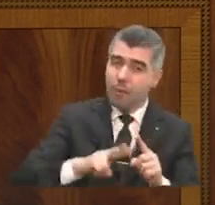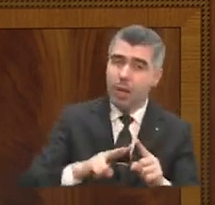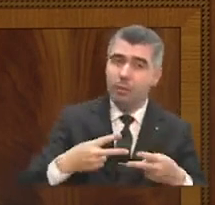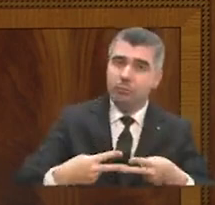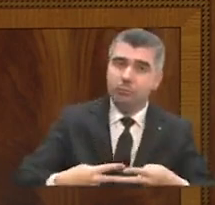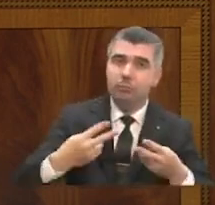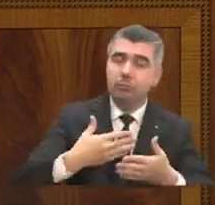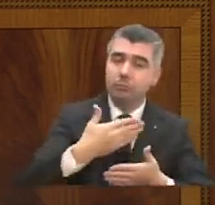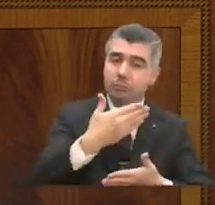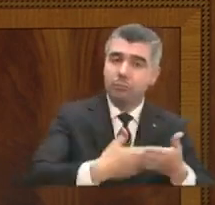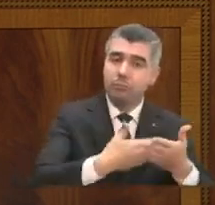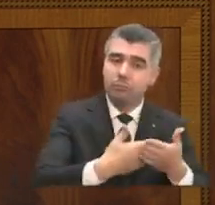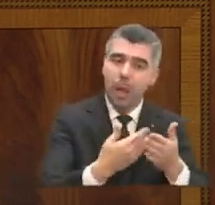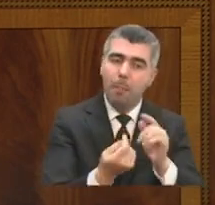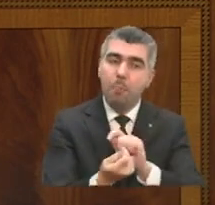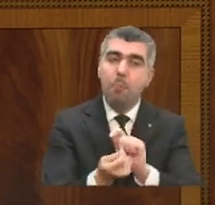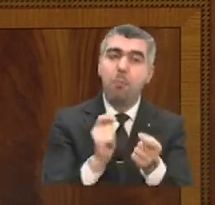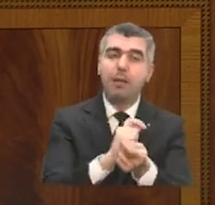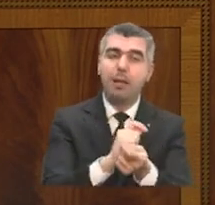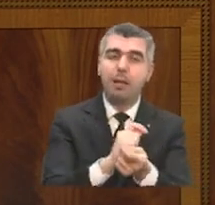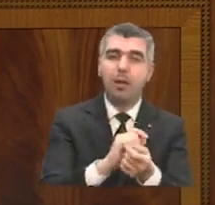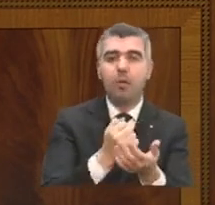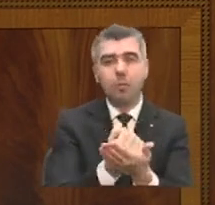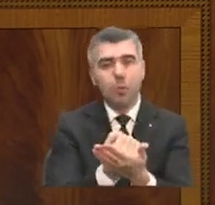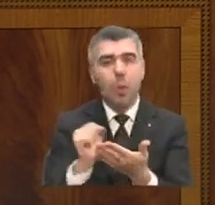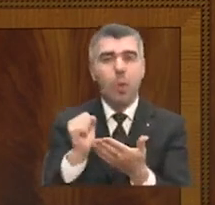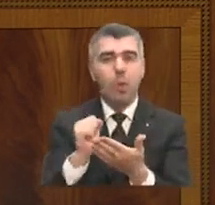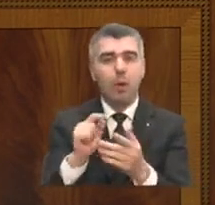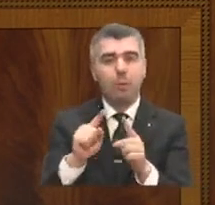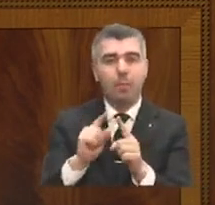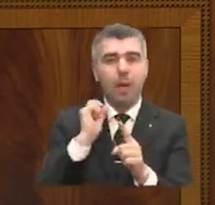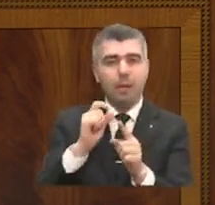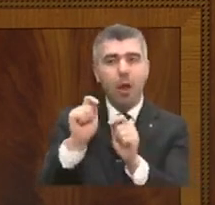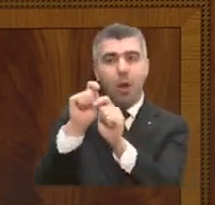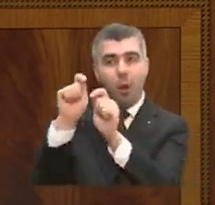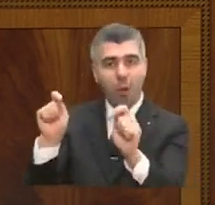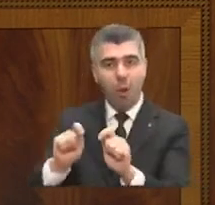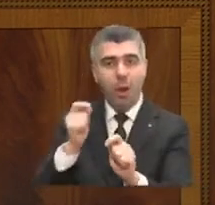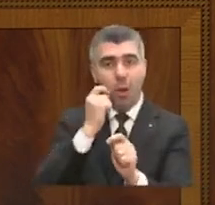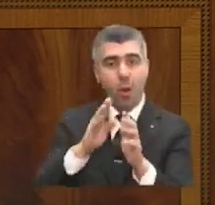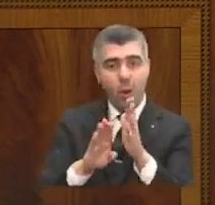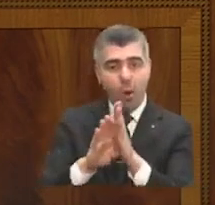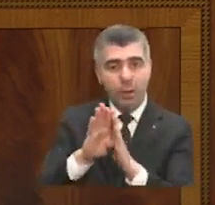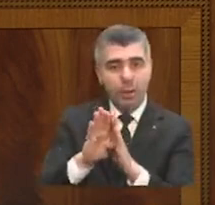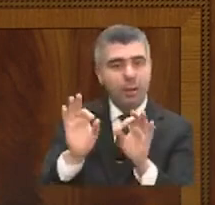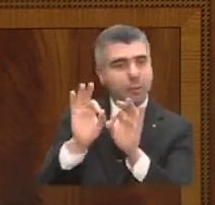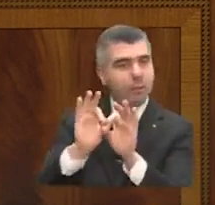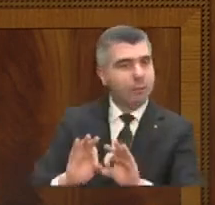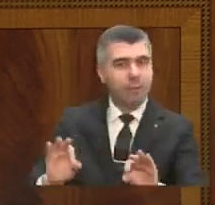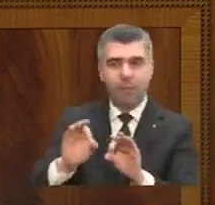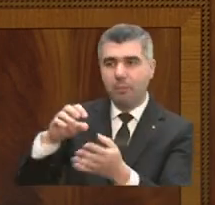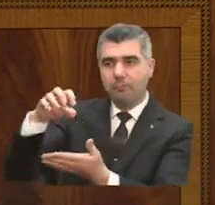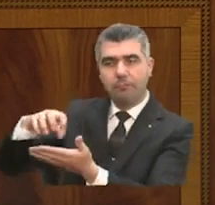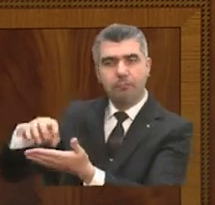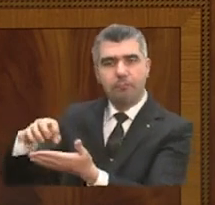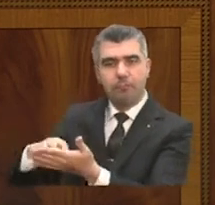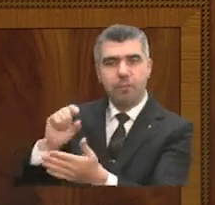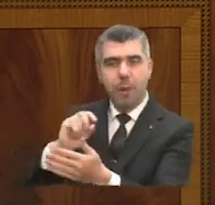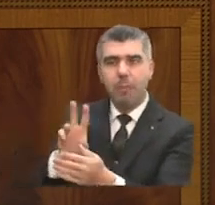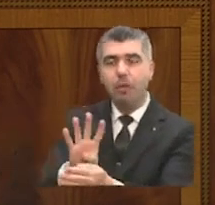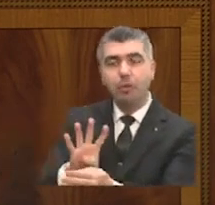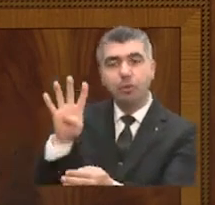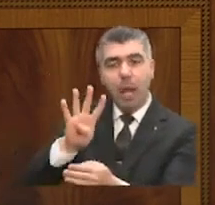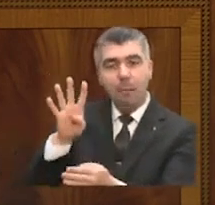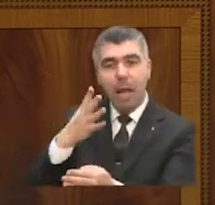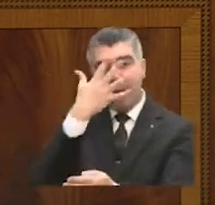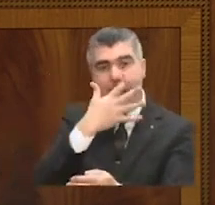تصدروا قرارات لتصحيح ما قامت به دولكم تحت شعار الحرية وحقوق الإنسان بالعديد من دول شمال إفريقيا والشرق